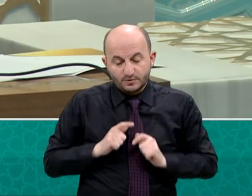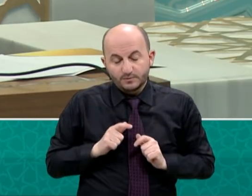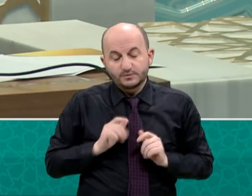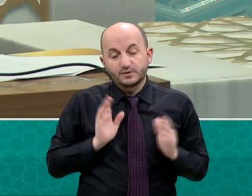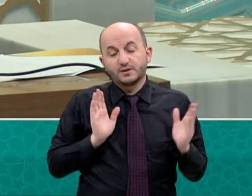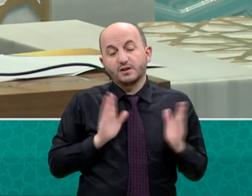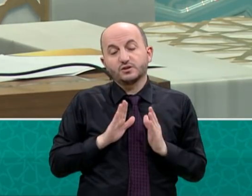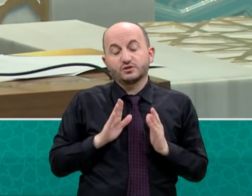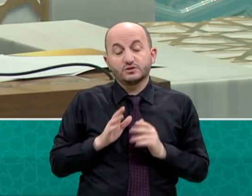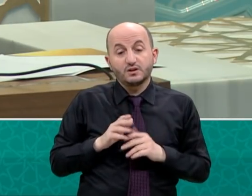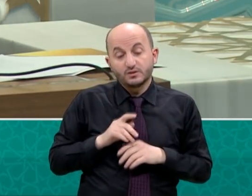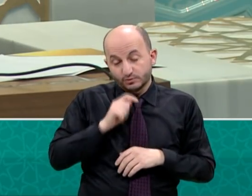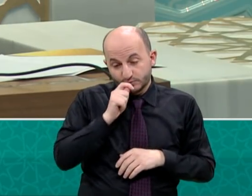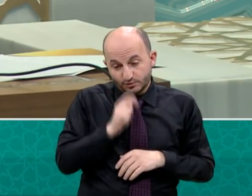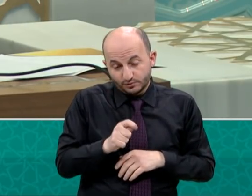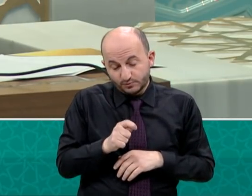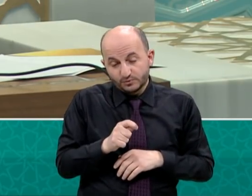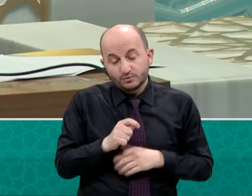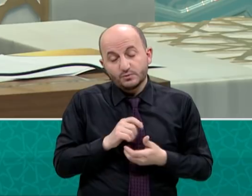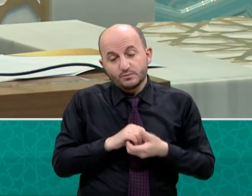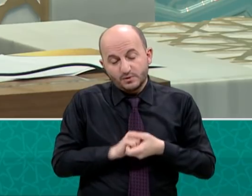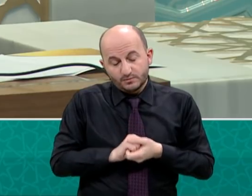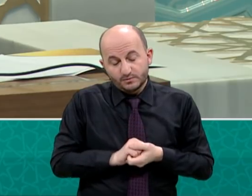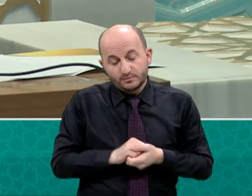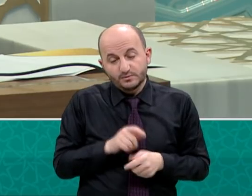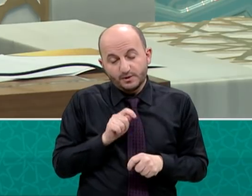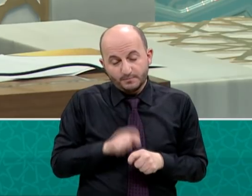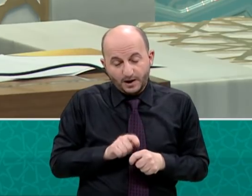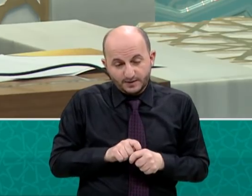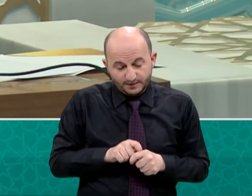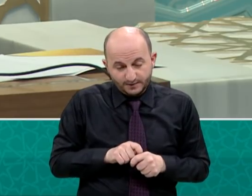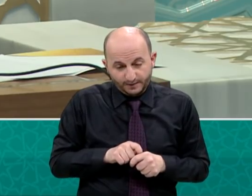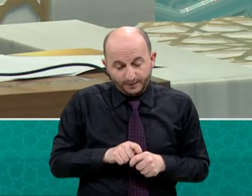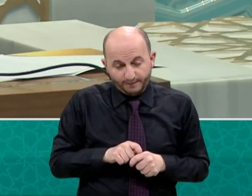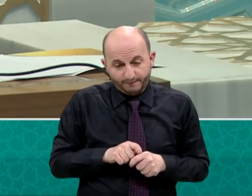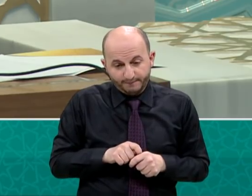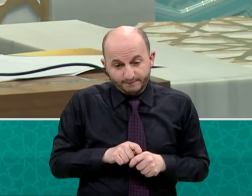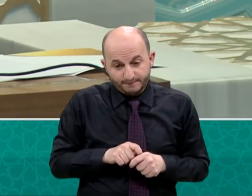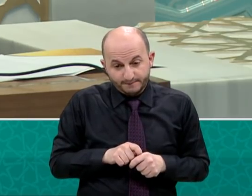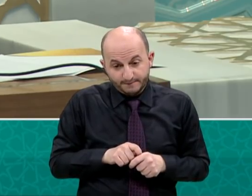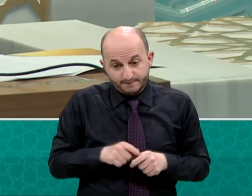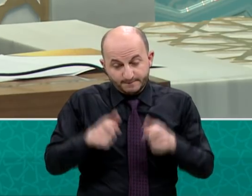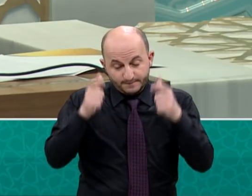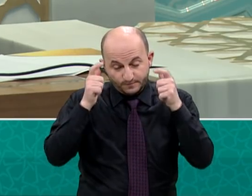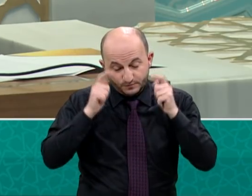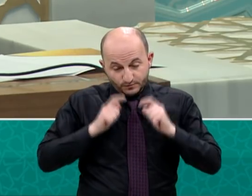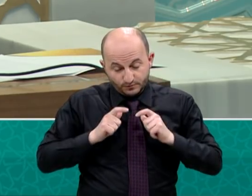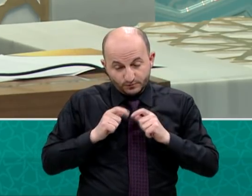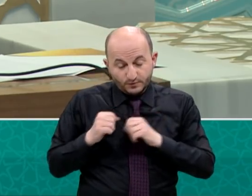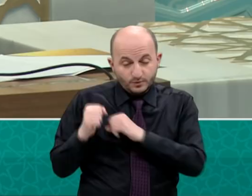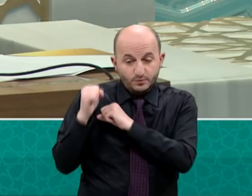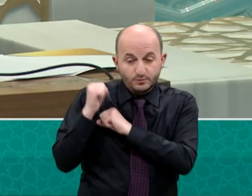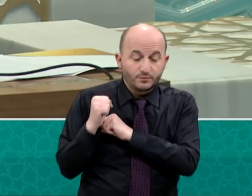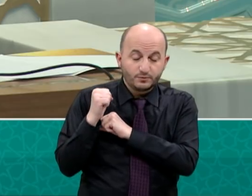karşı ahdimizi ve sadakatimizi yerine getirmek, o sorumluluk ve